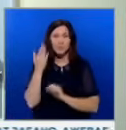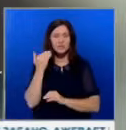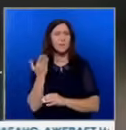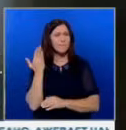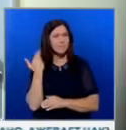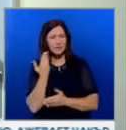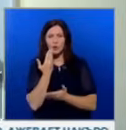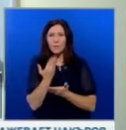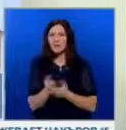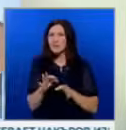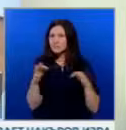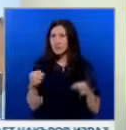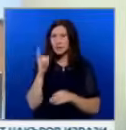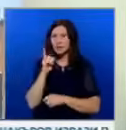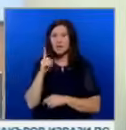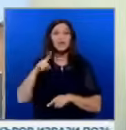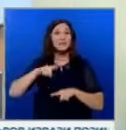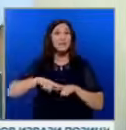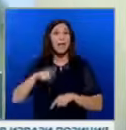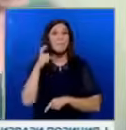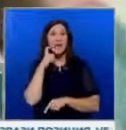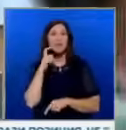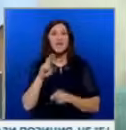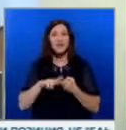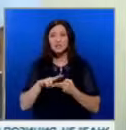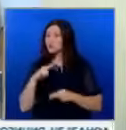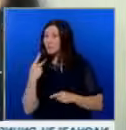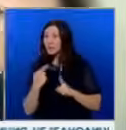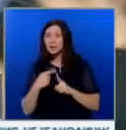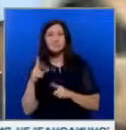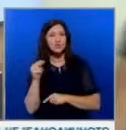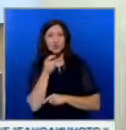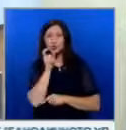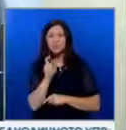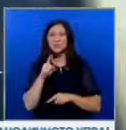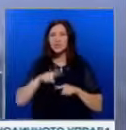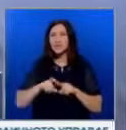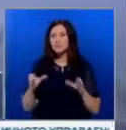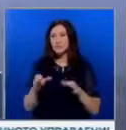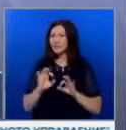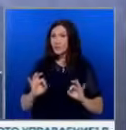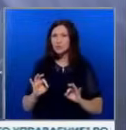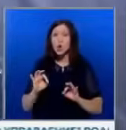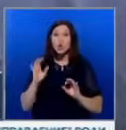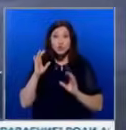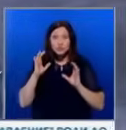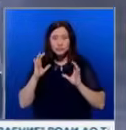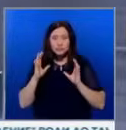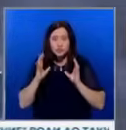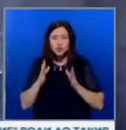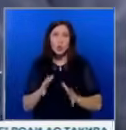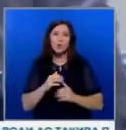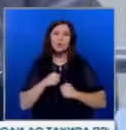обяви размера на наказанието, съдия Биляна Вранчева се обърна към всички с думите, че съдебният състав е наясно с чудовищната мъка на близките